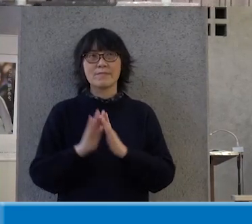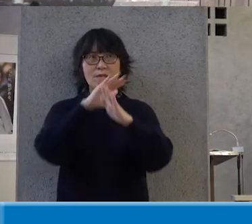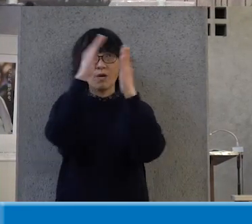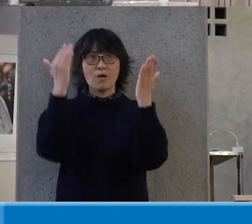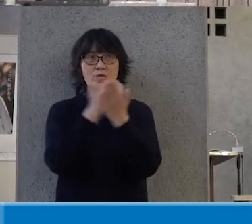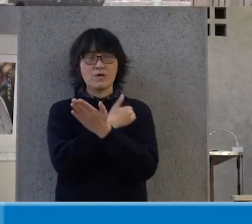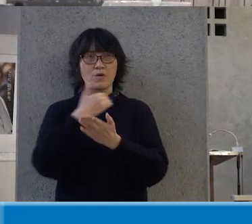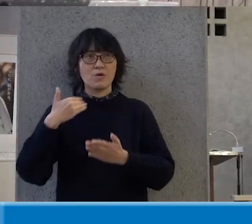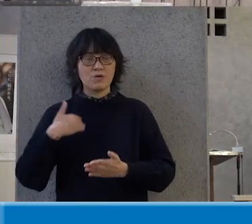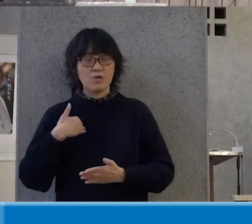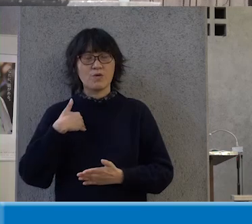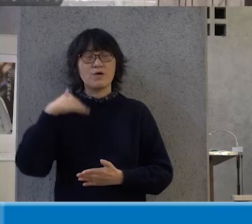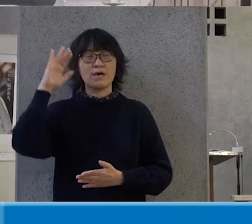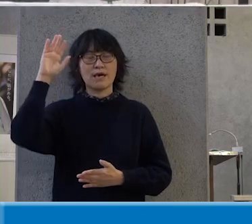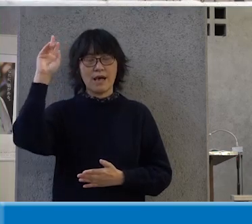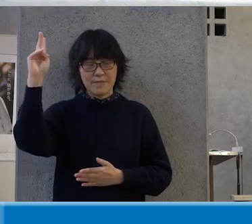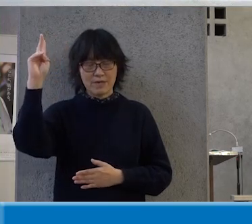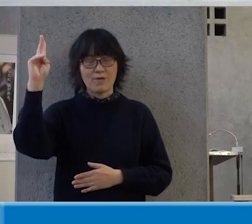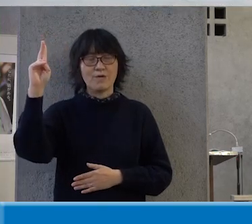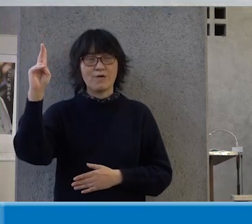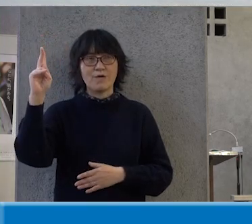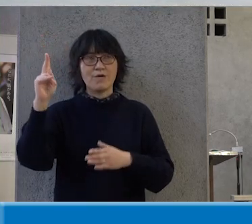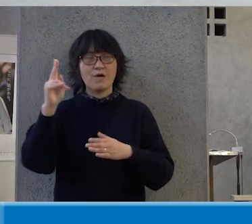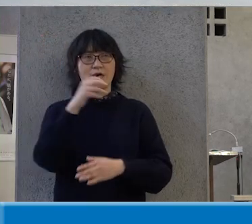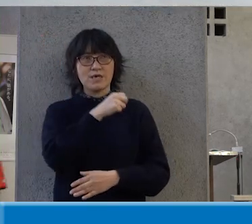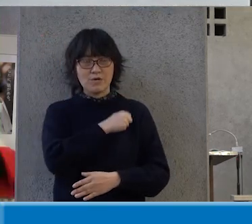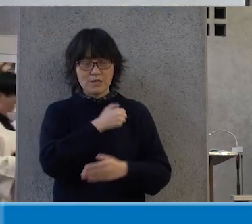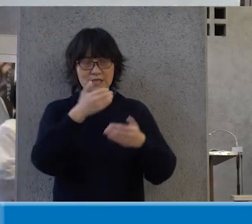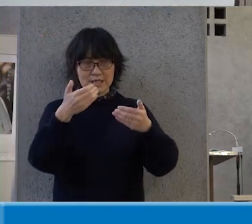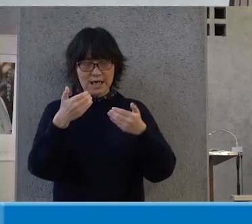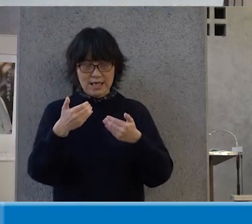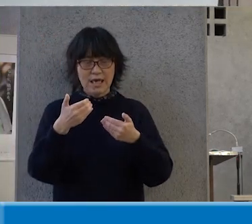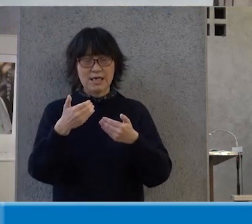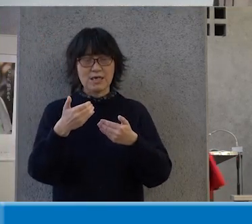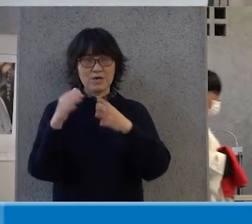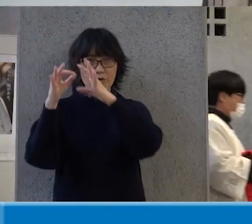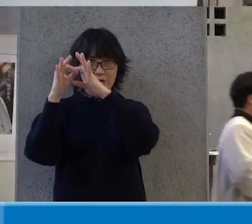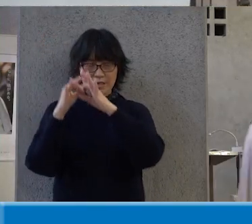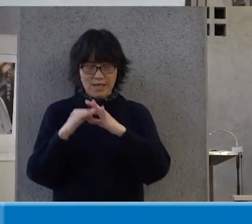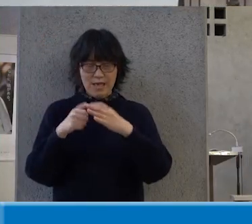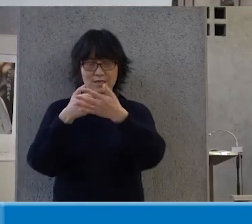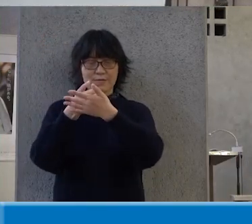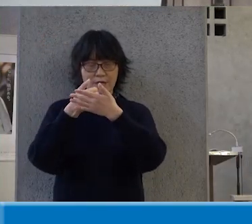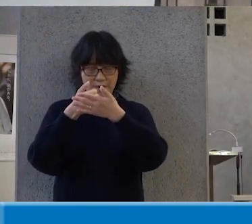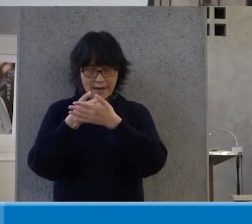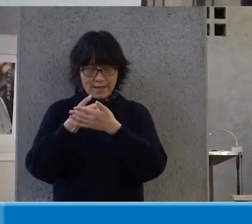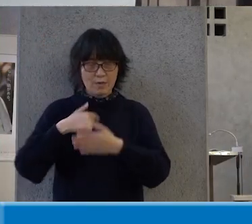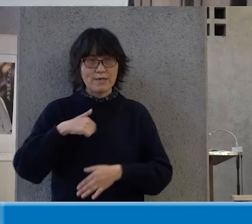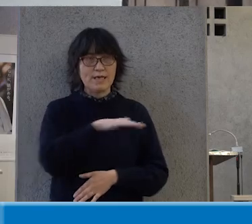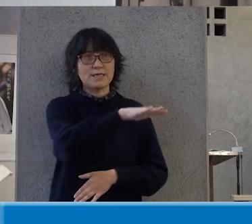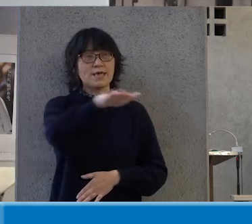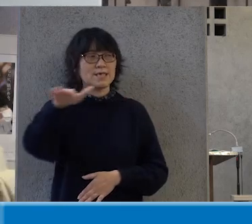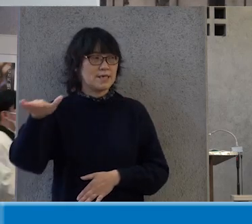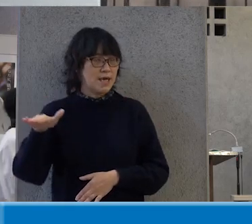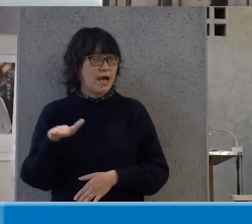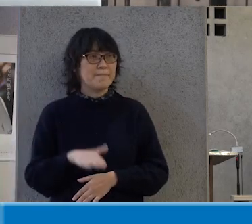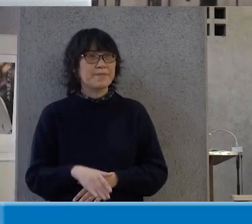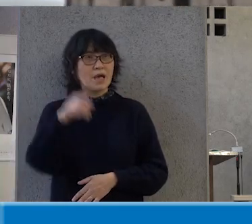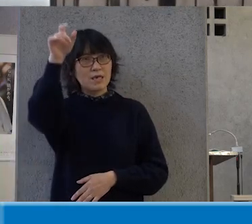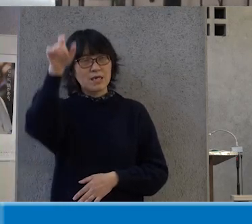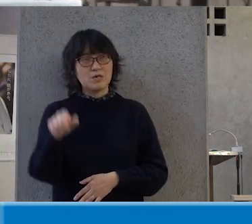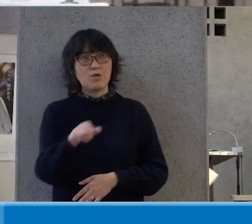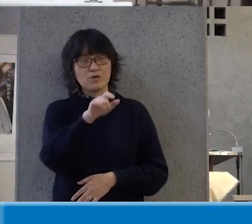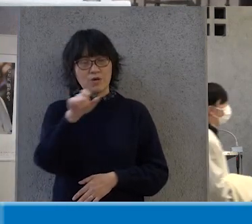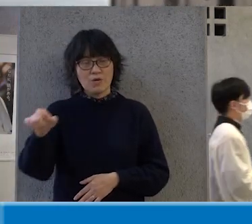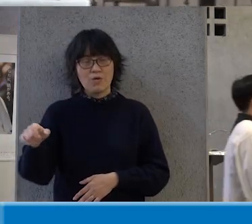全能の神よ、命の糧によって強められた私たちがキリスト